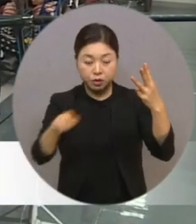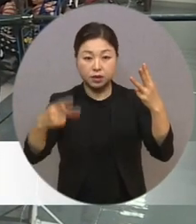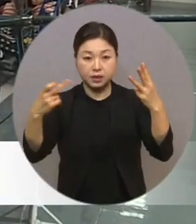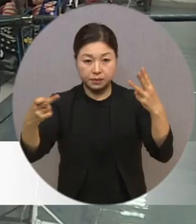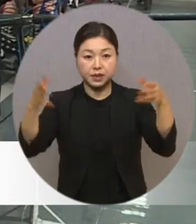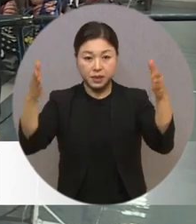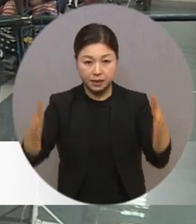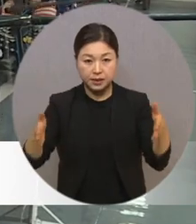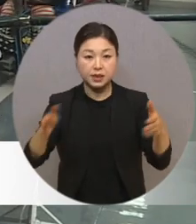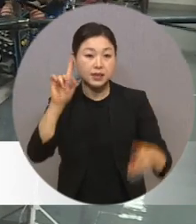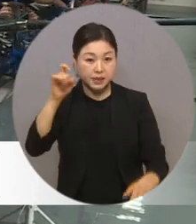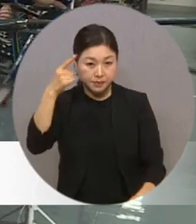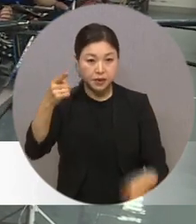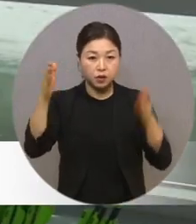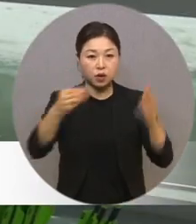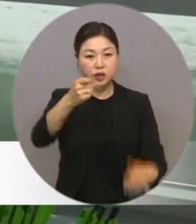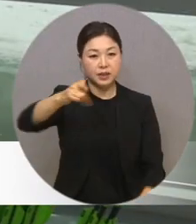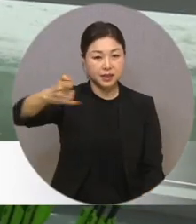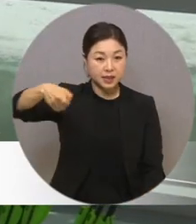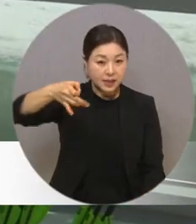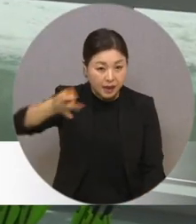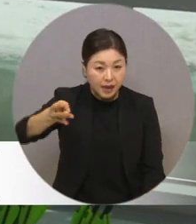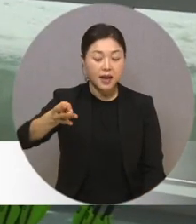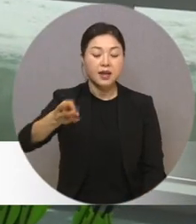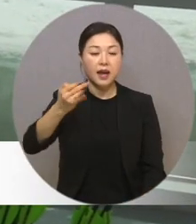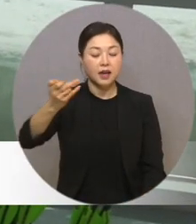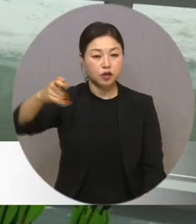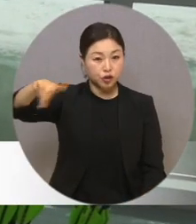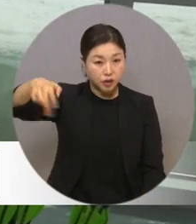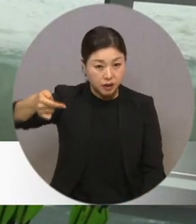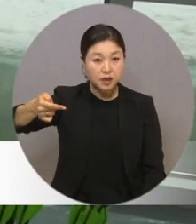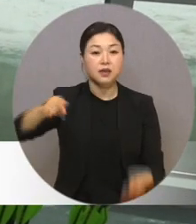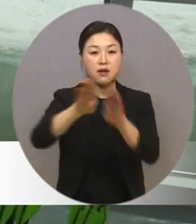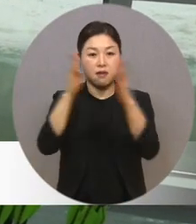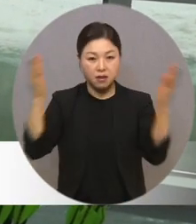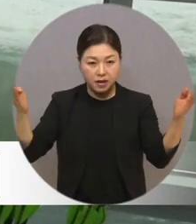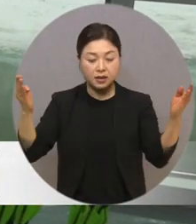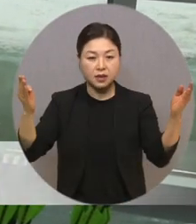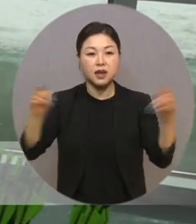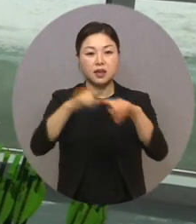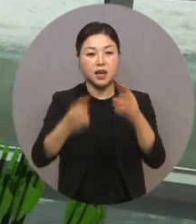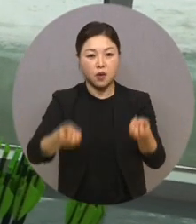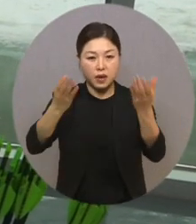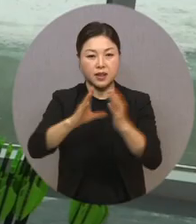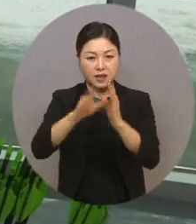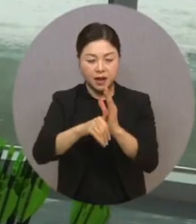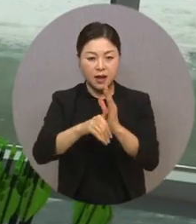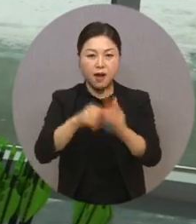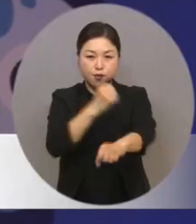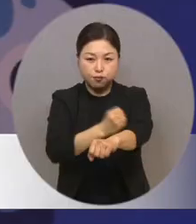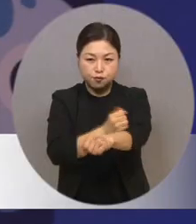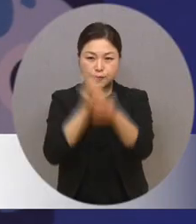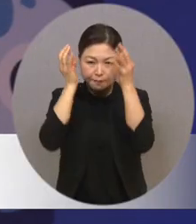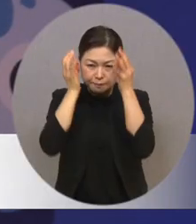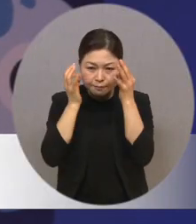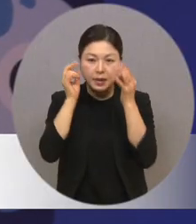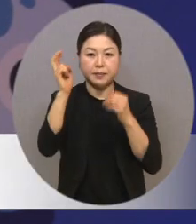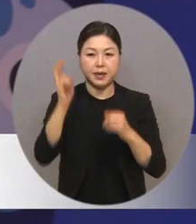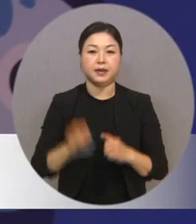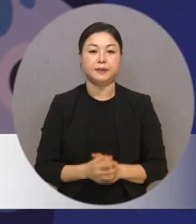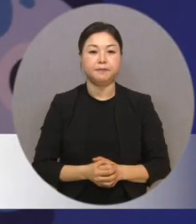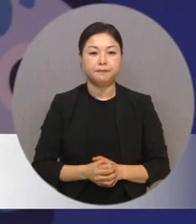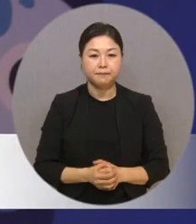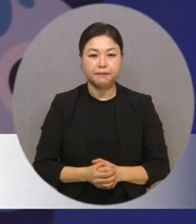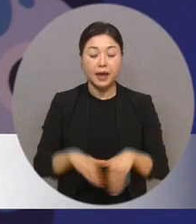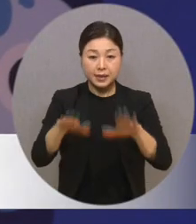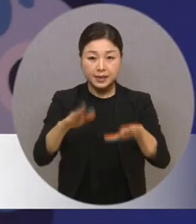12일까지 11일간 튀르키예 에르주름에서 열리는 대회에서 구슬땀을 흘릴 예정입니다. 이제